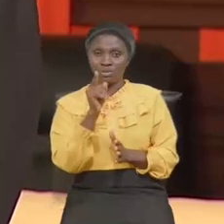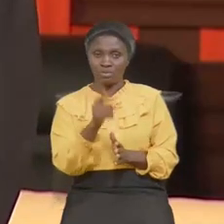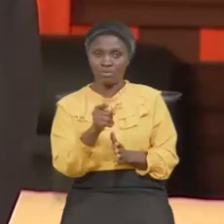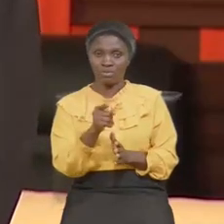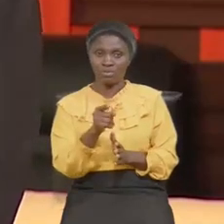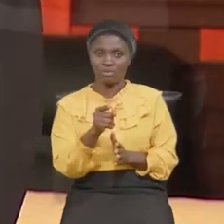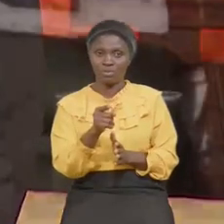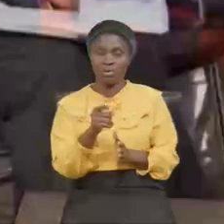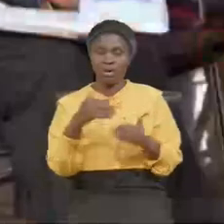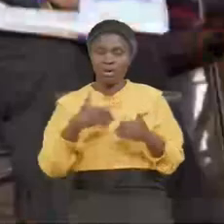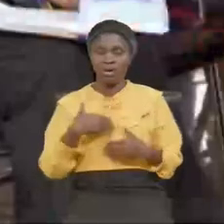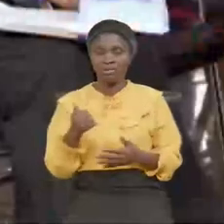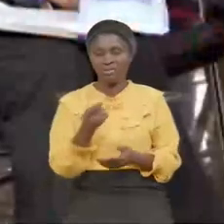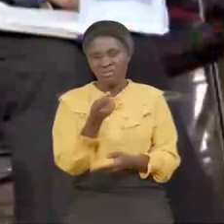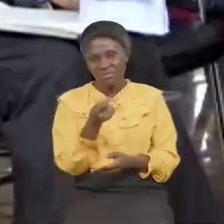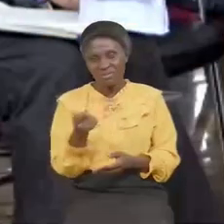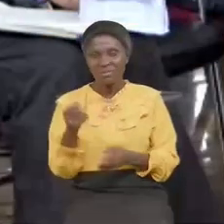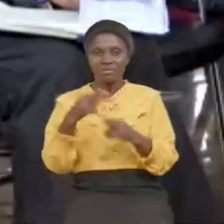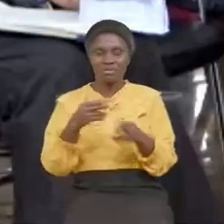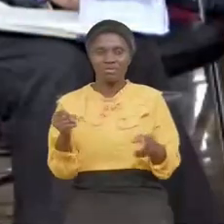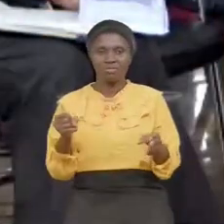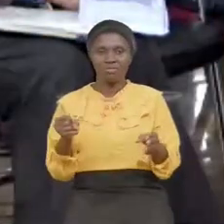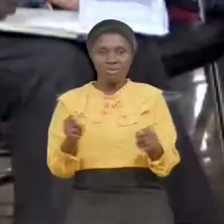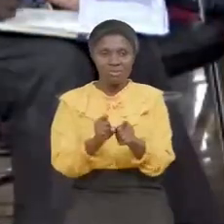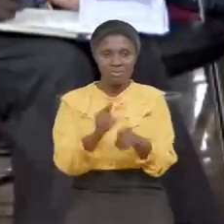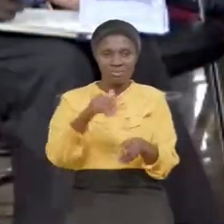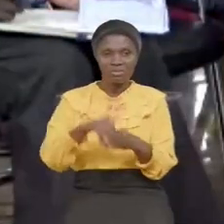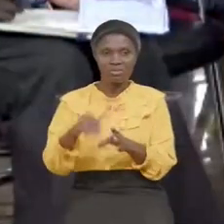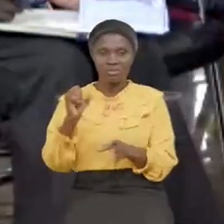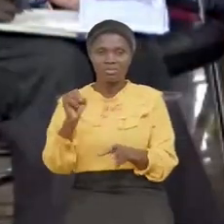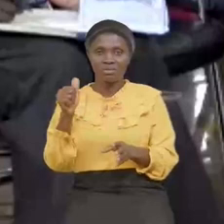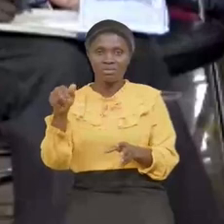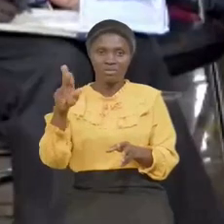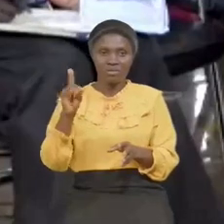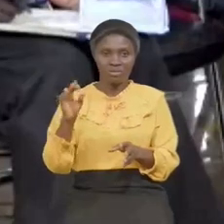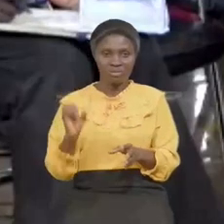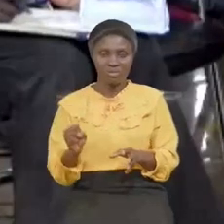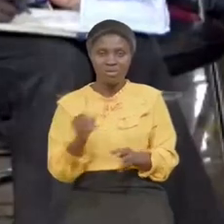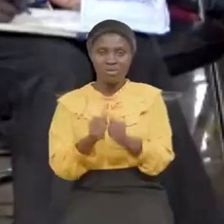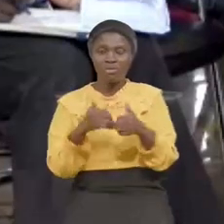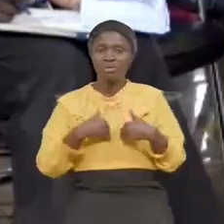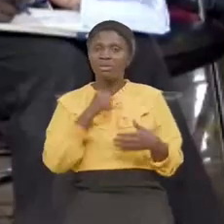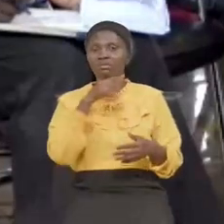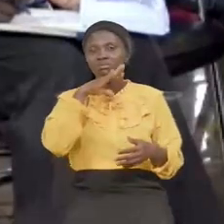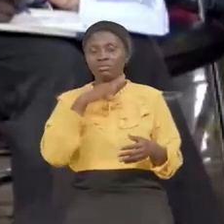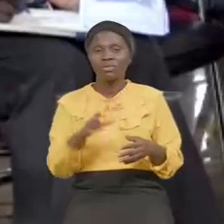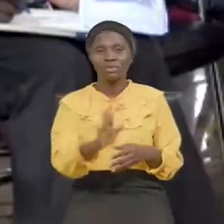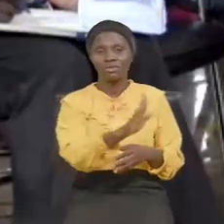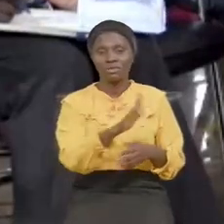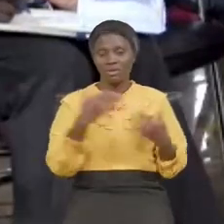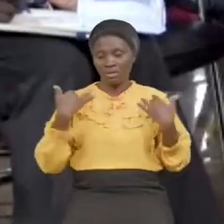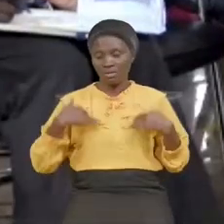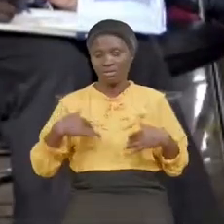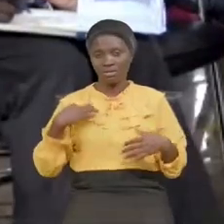Cependant, tu as ça quelques hommes qui n'ont pas souillé leurs vêtements. Ils marcheront avec